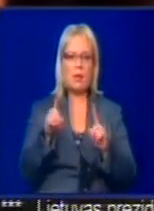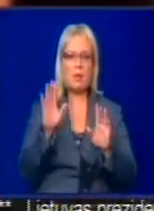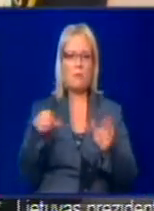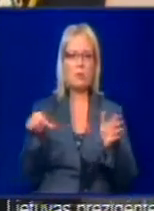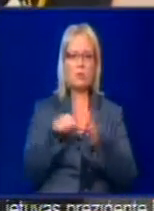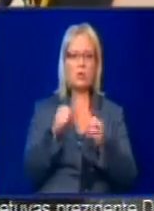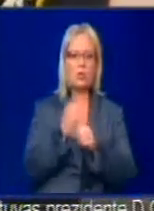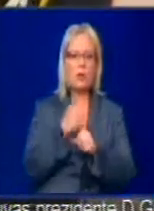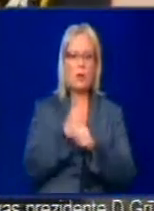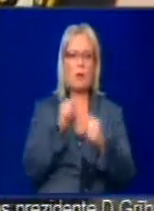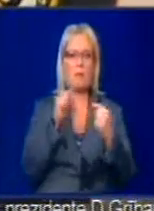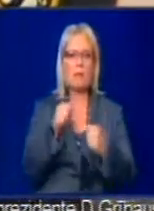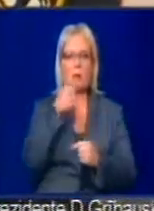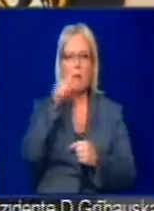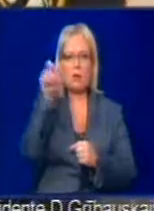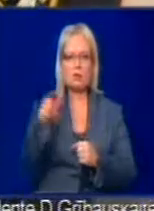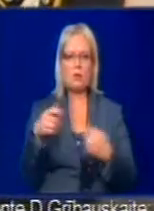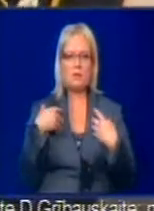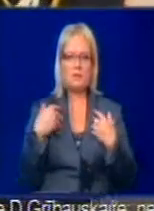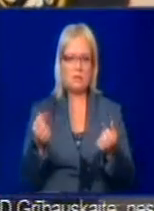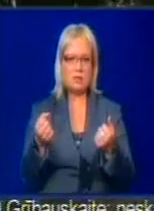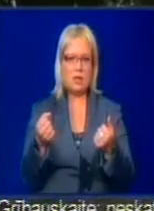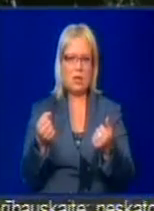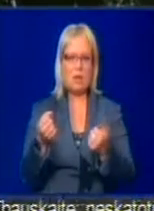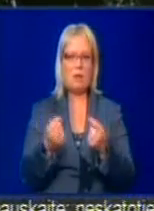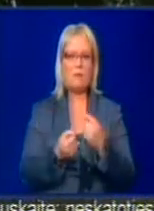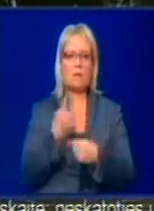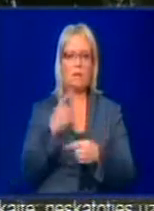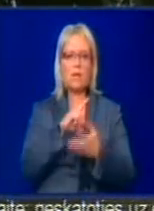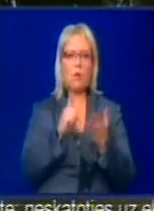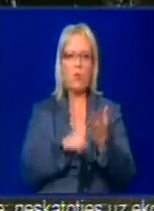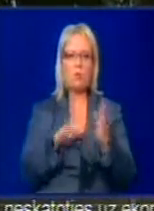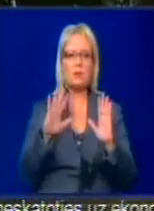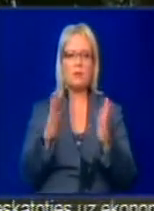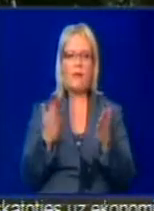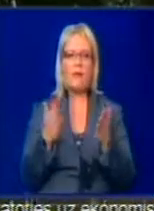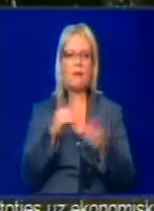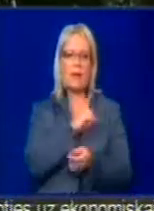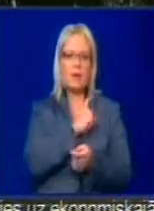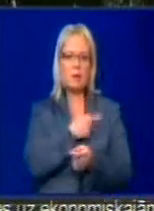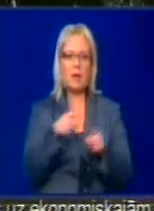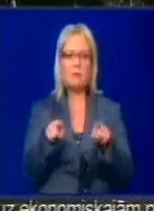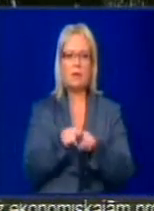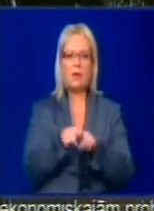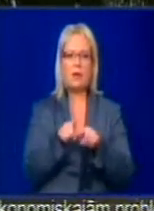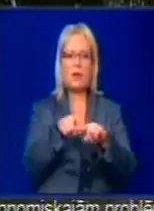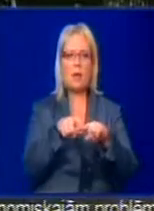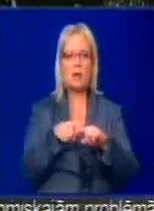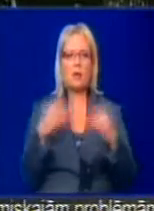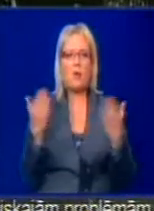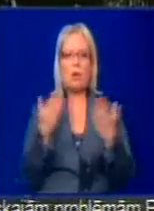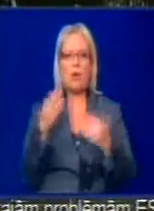par noziedzīgu nodarījumu pret personas veselību. Risinās jautājums, vai nav iespējams arī jāpiesaist